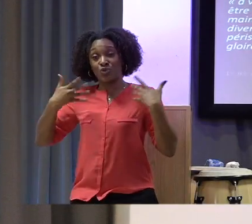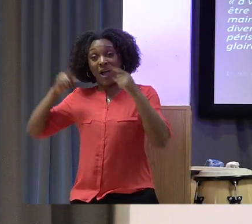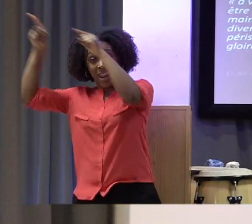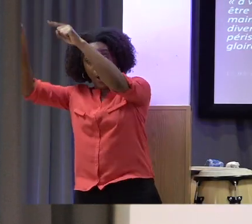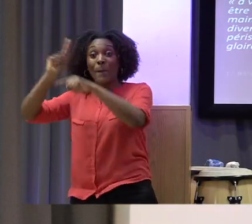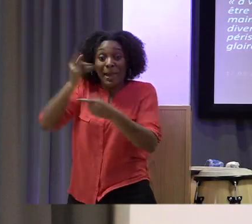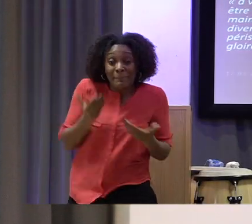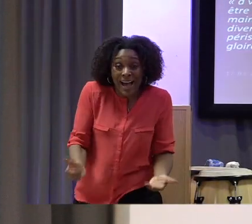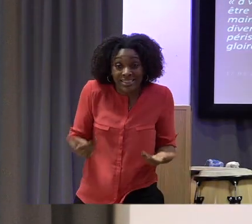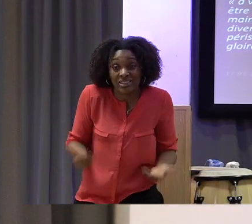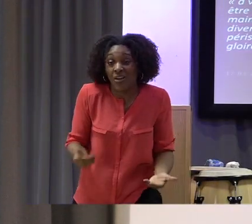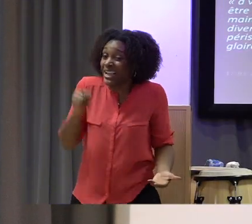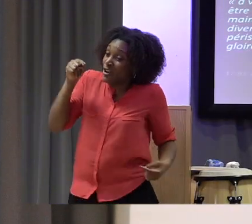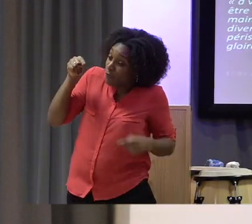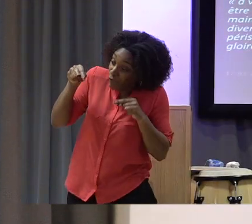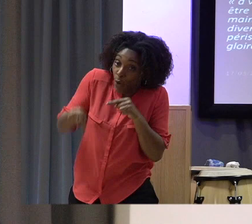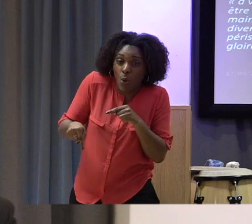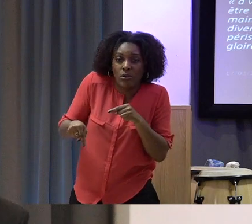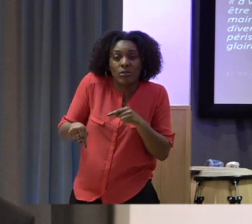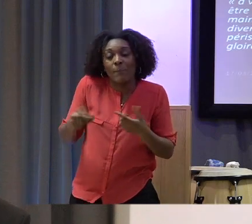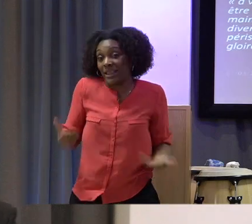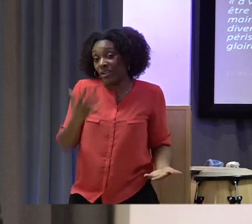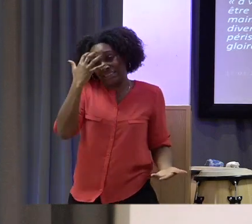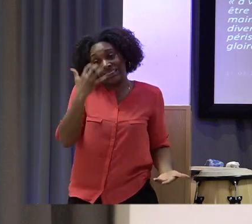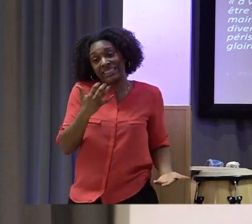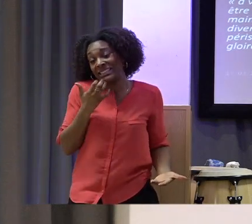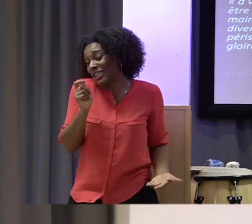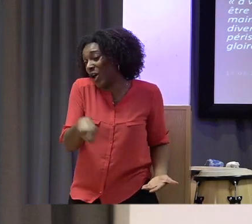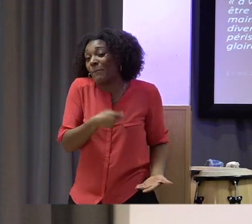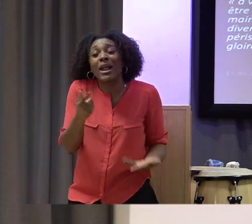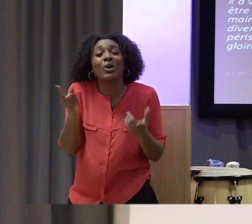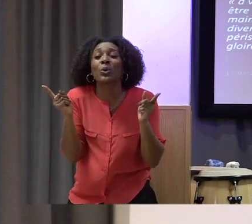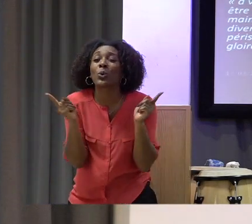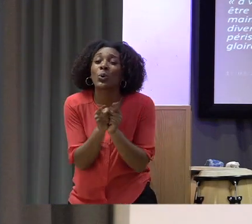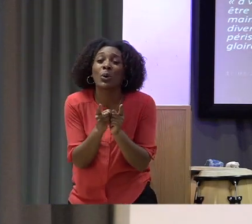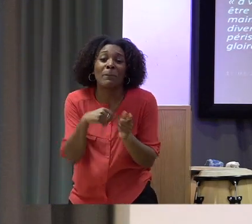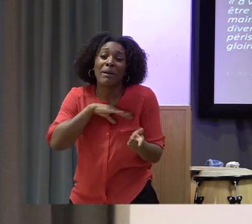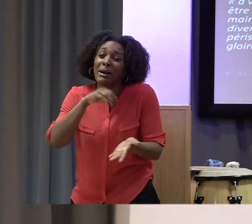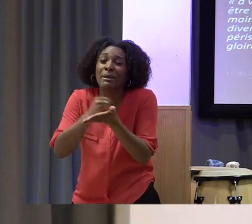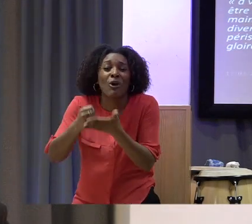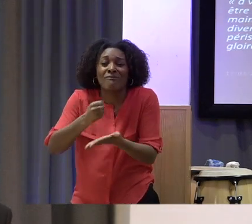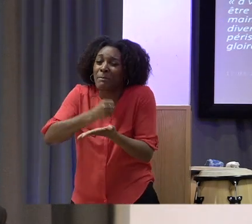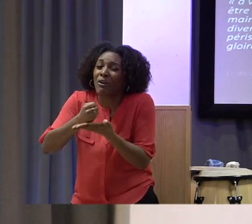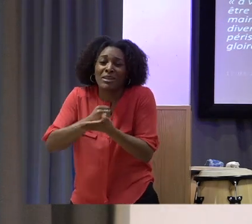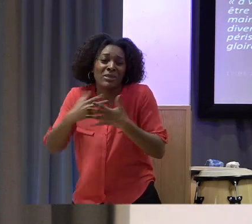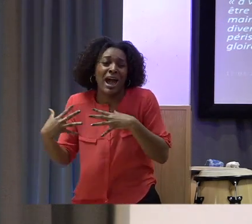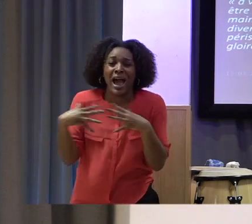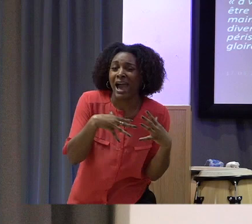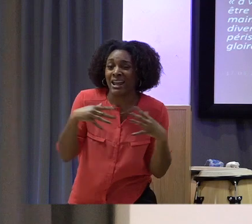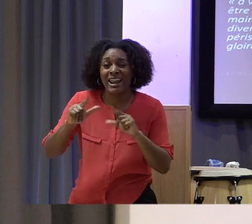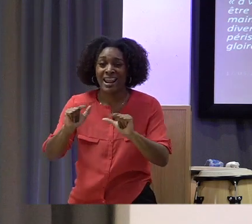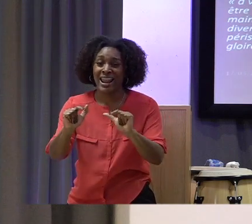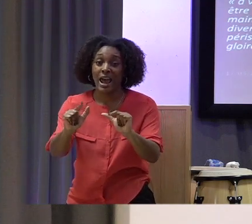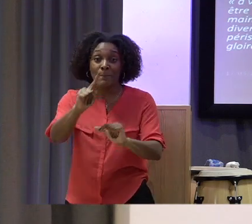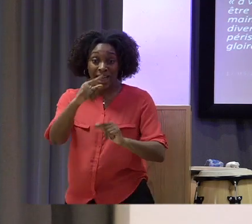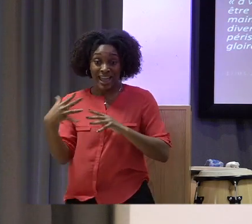faut, vous soyez attristés pour un peu de temps par diverses épreuves, afin que